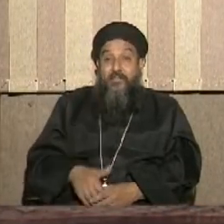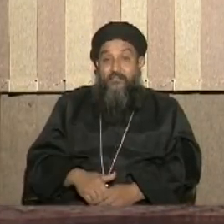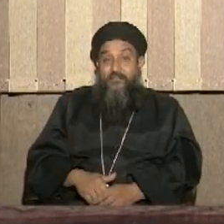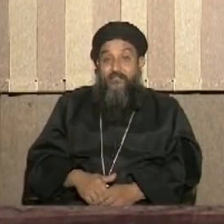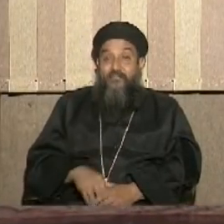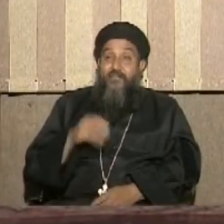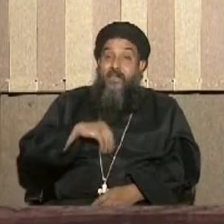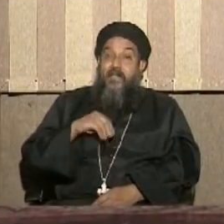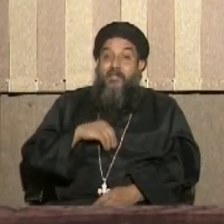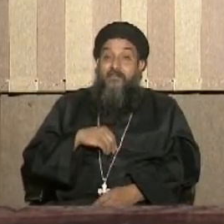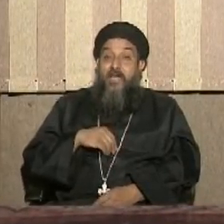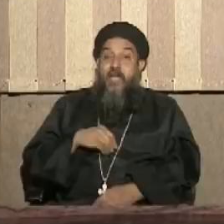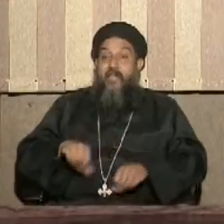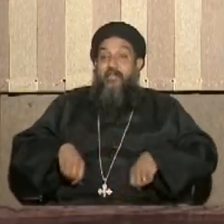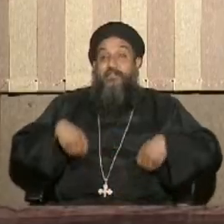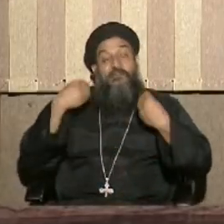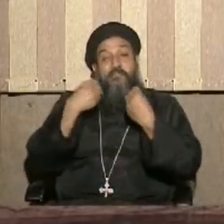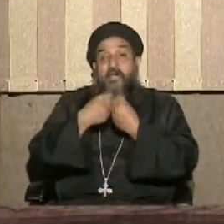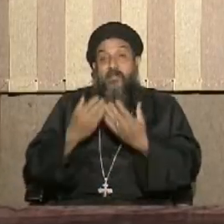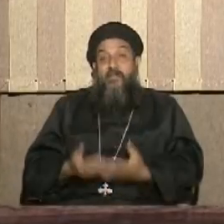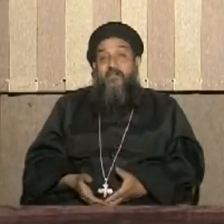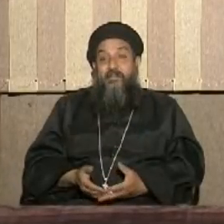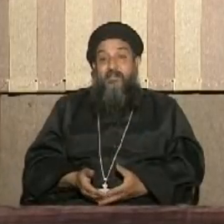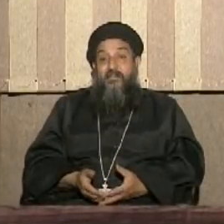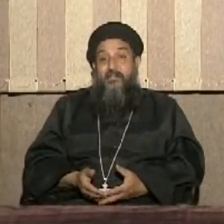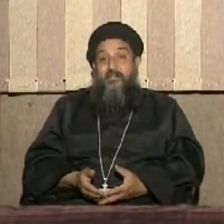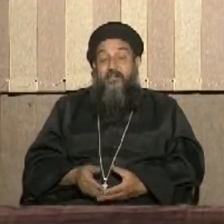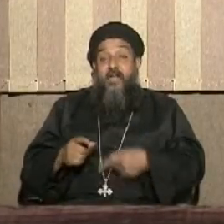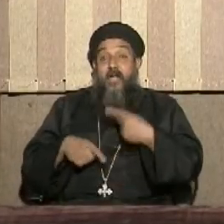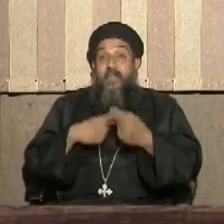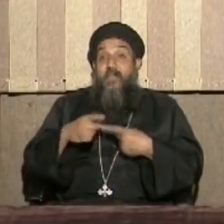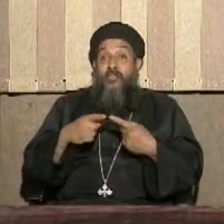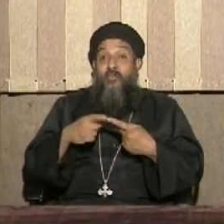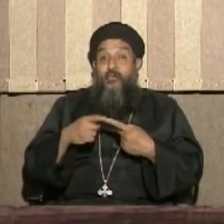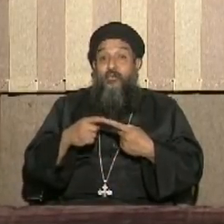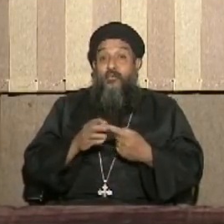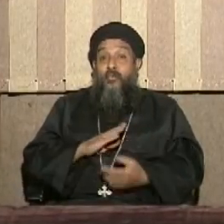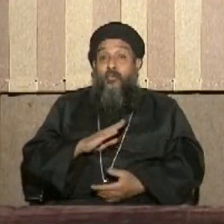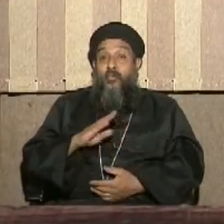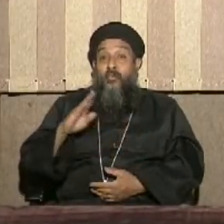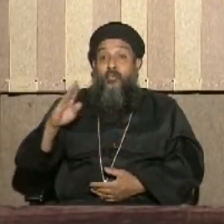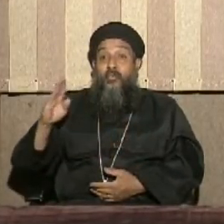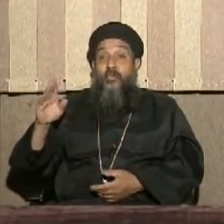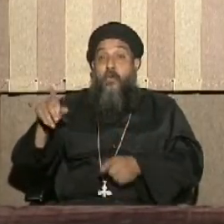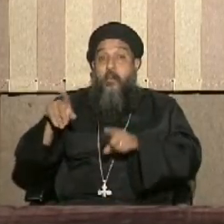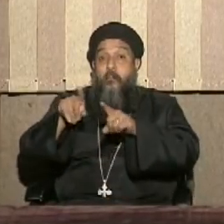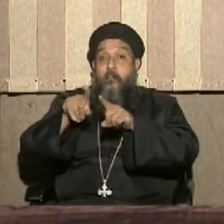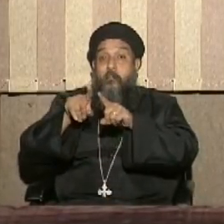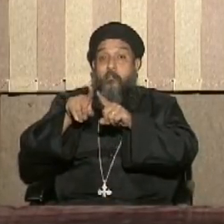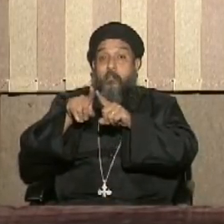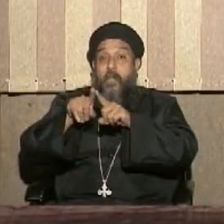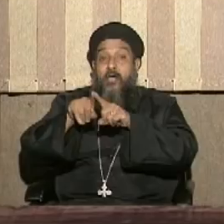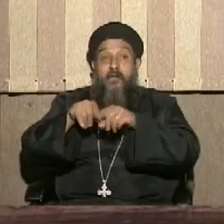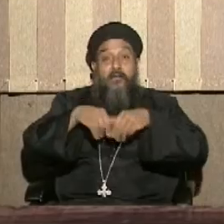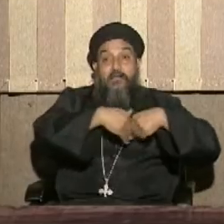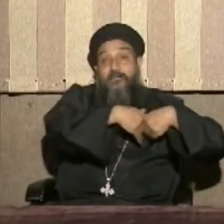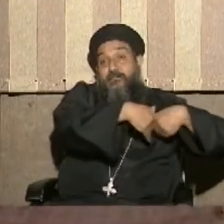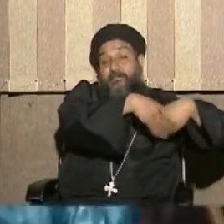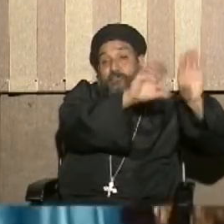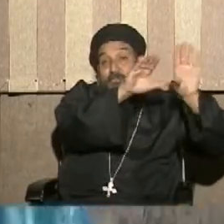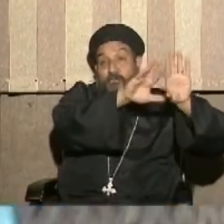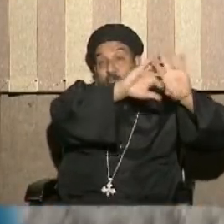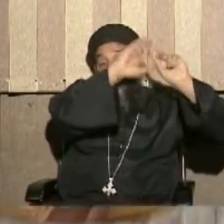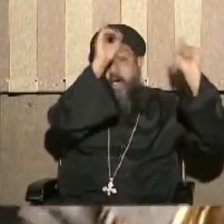ودوماديوس، أنا كان نفسي أروح معاهم. دول كانوا دايما بيتكلموا على الانفصال عن الكل والارتباط بالواحد.